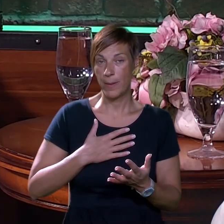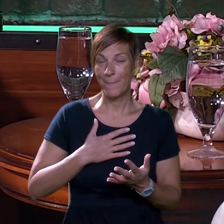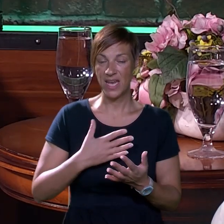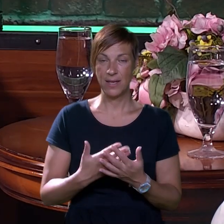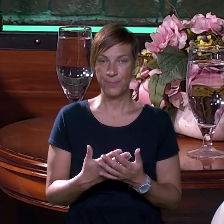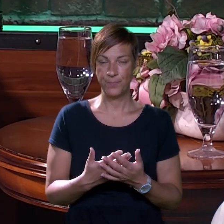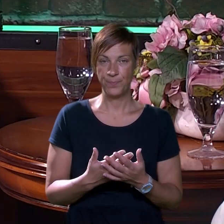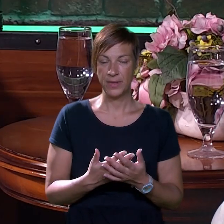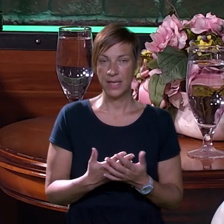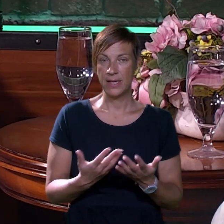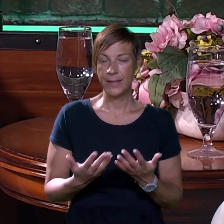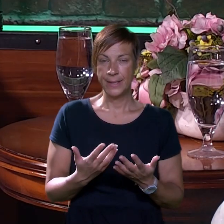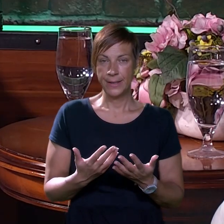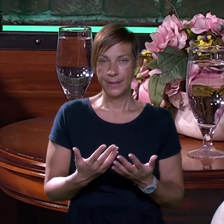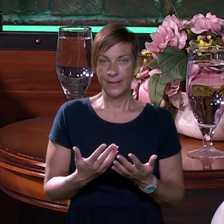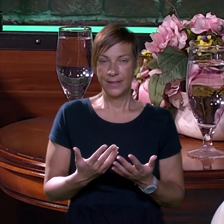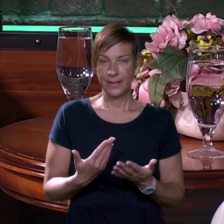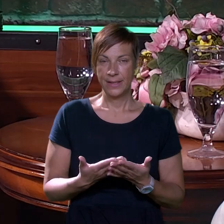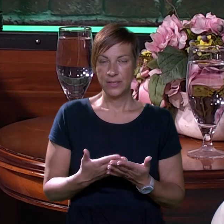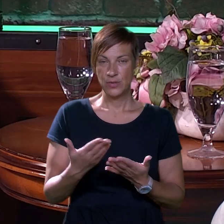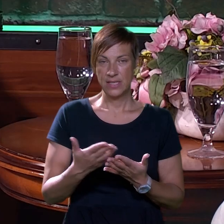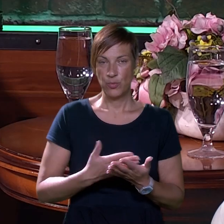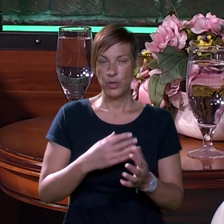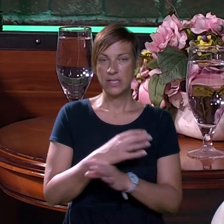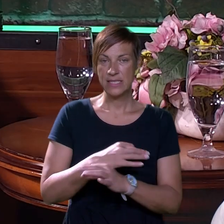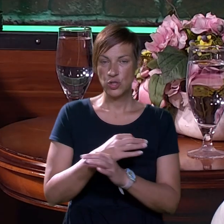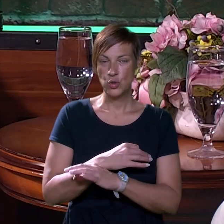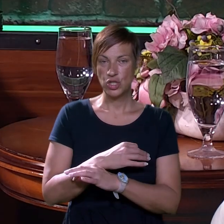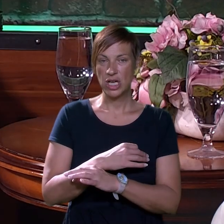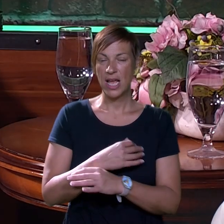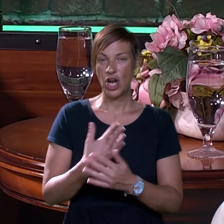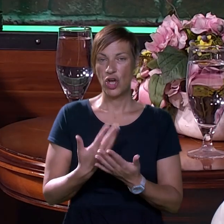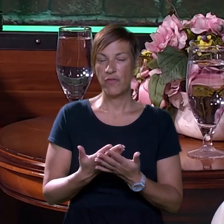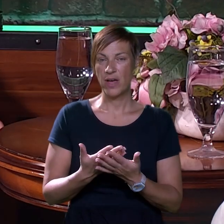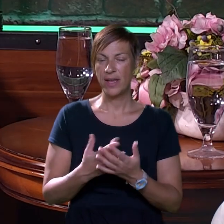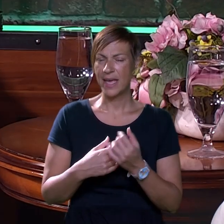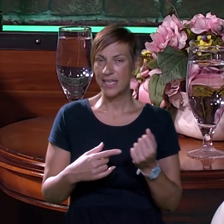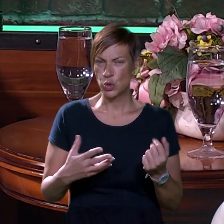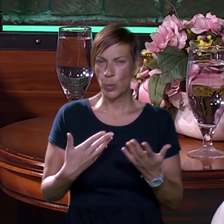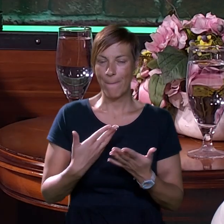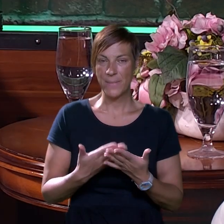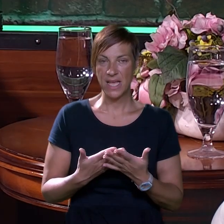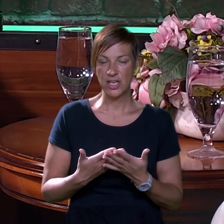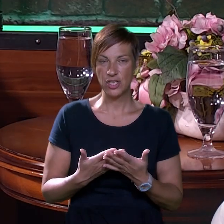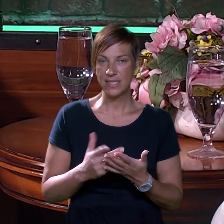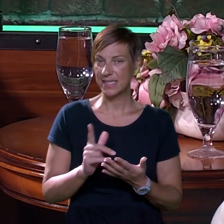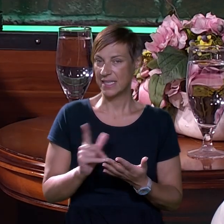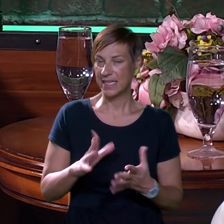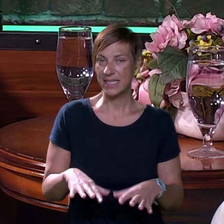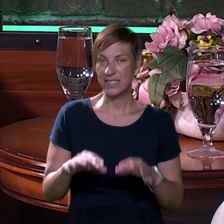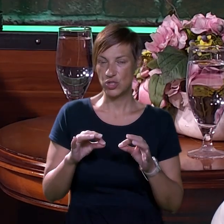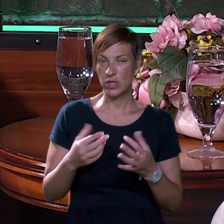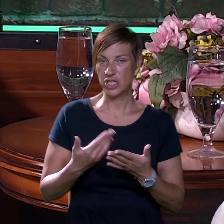mojoj, gdje su se u tom procesu žalovanja, u procesu pogubljenosti,